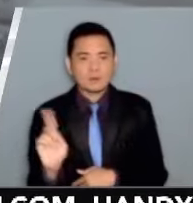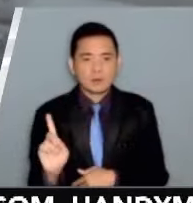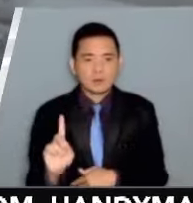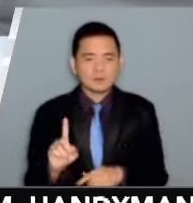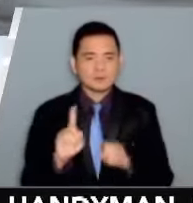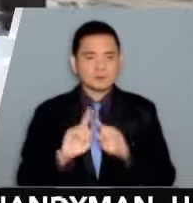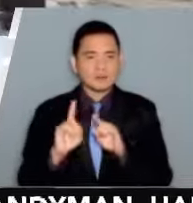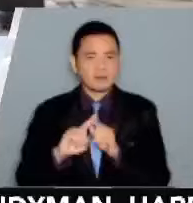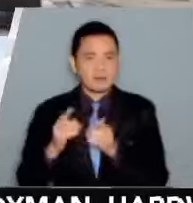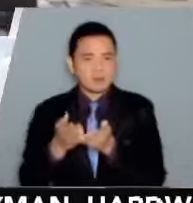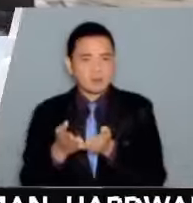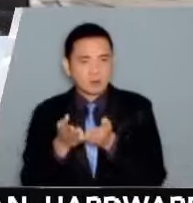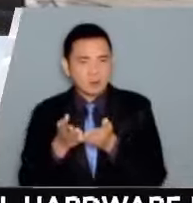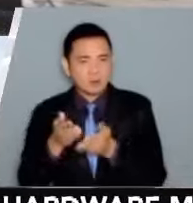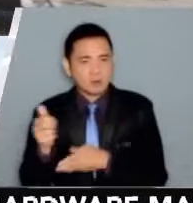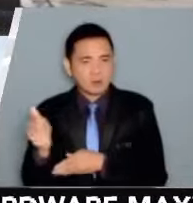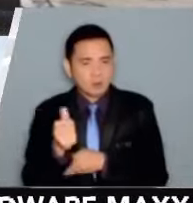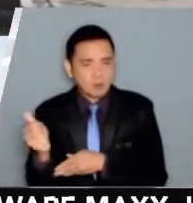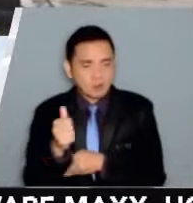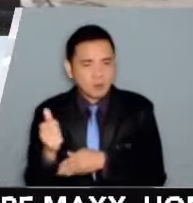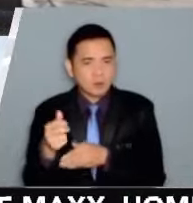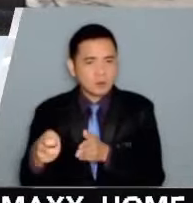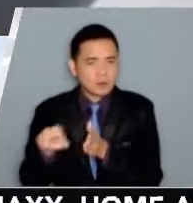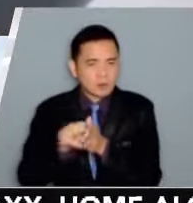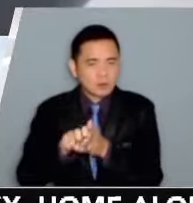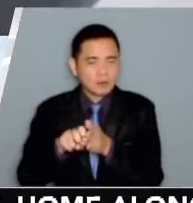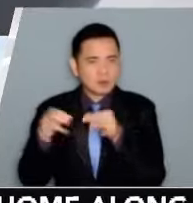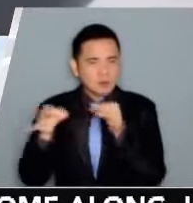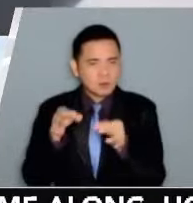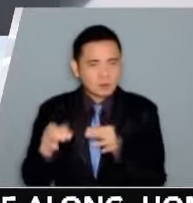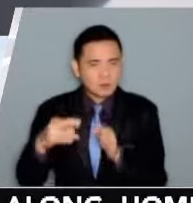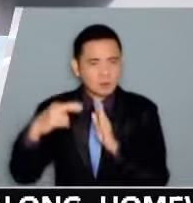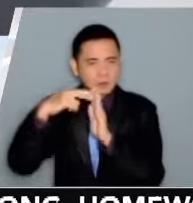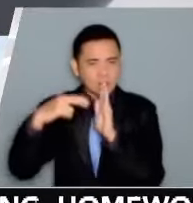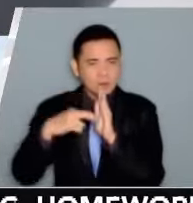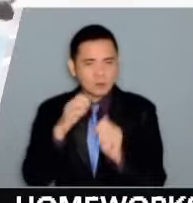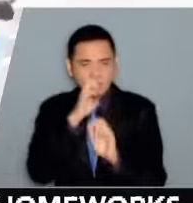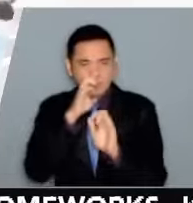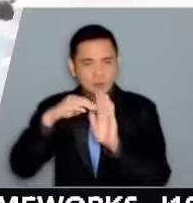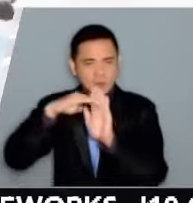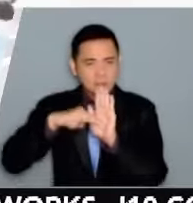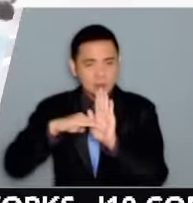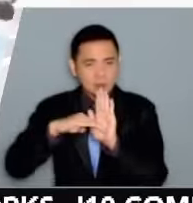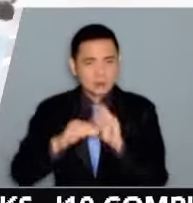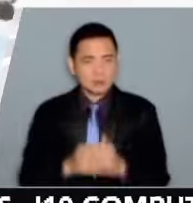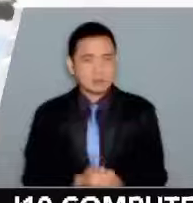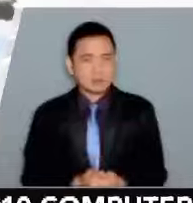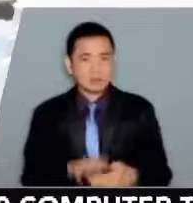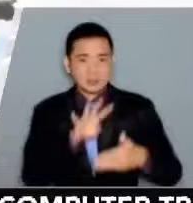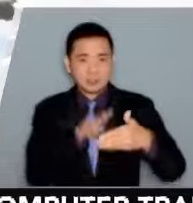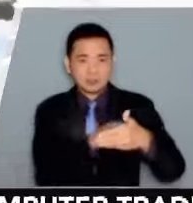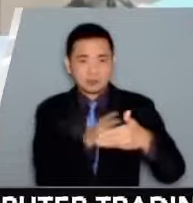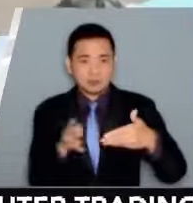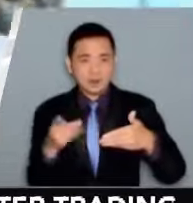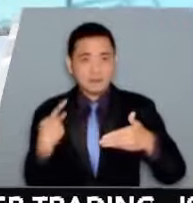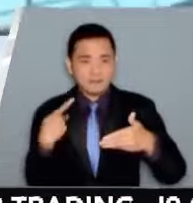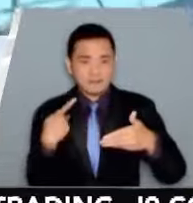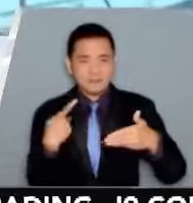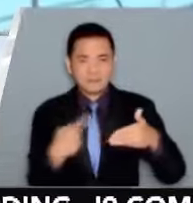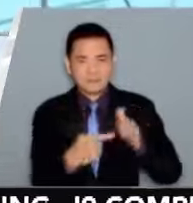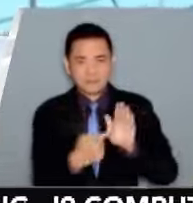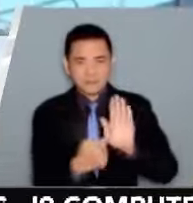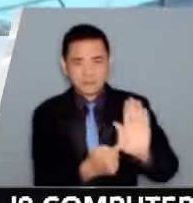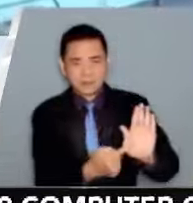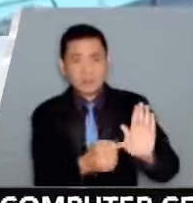operator ng mga passenger and cargo vessel papayagang makaalis agad ang mga barko kapag Umabot na sa maximum capacity o